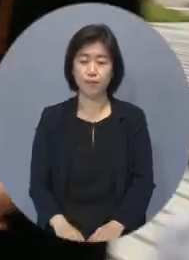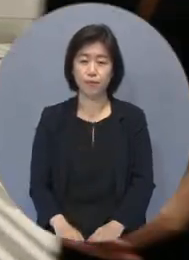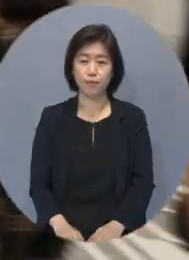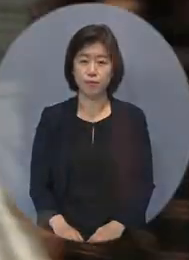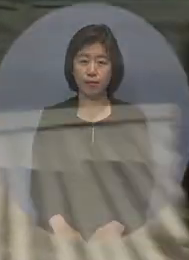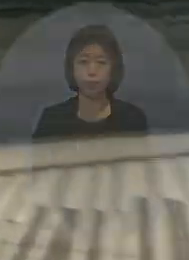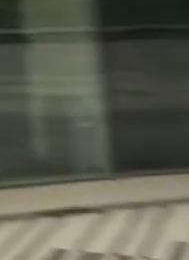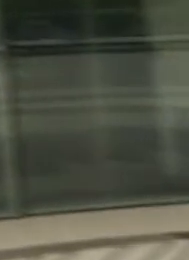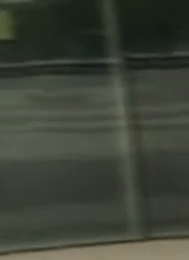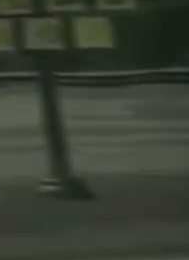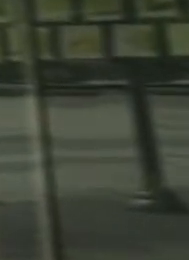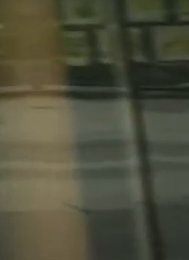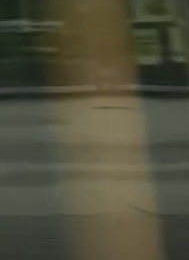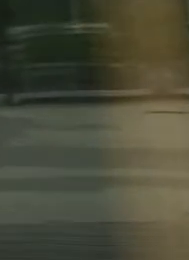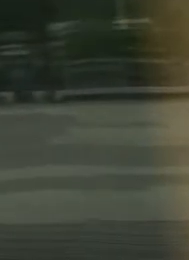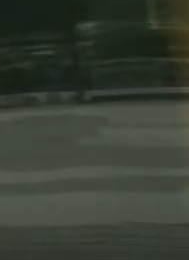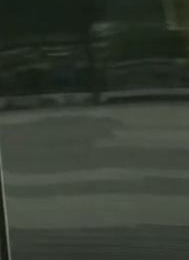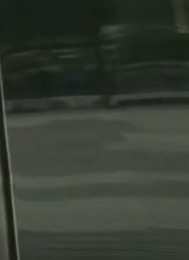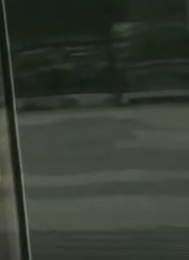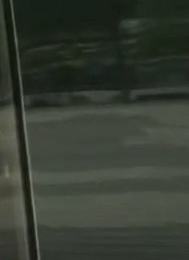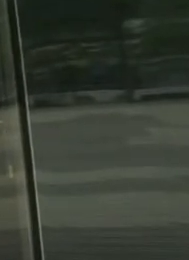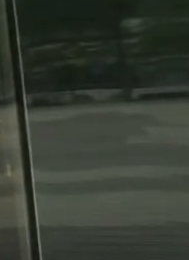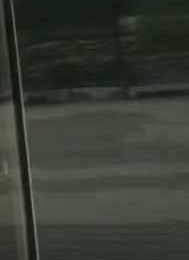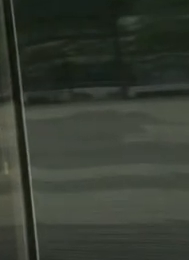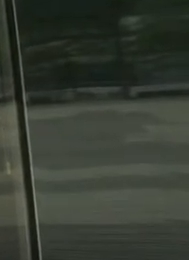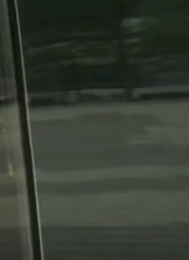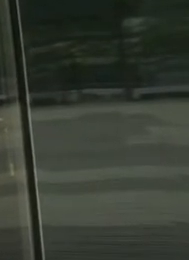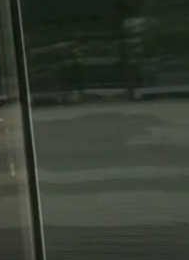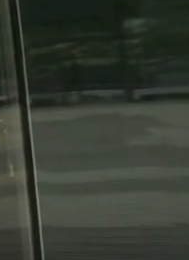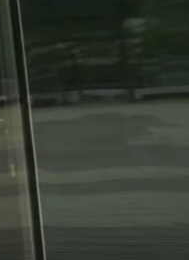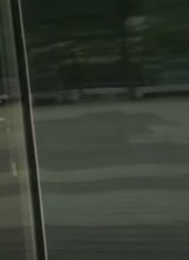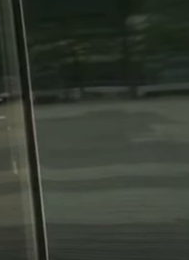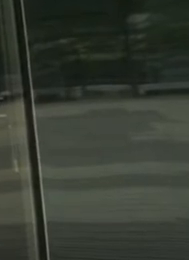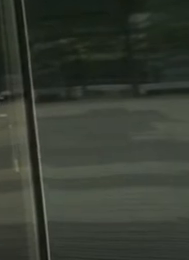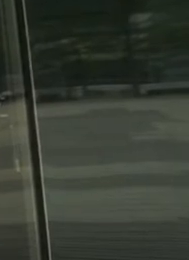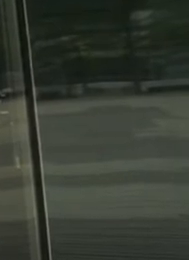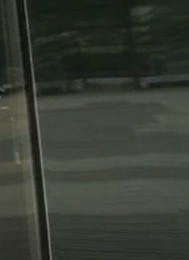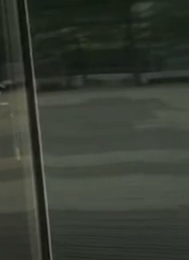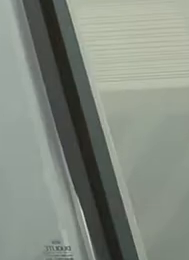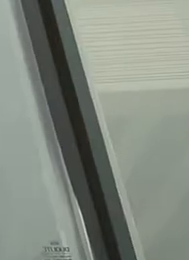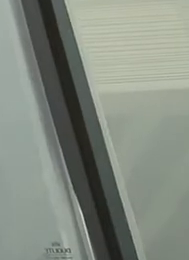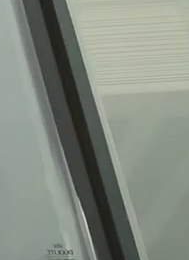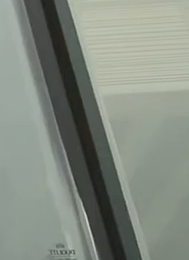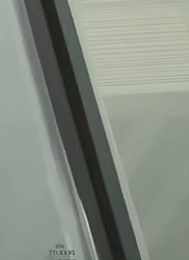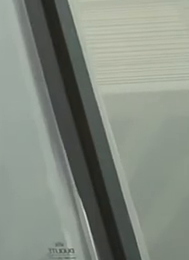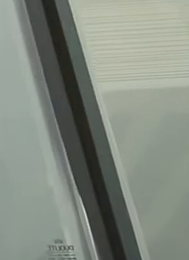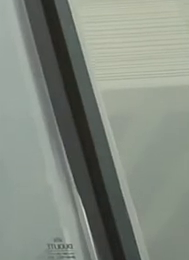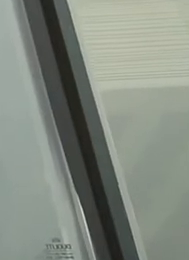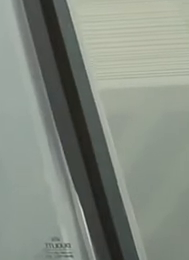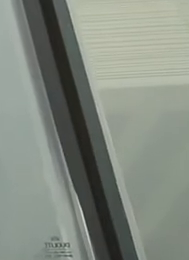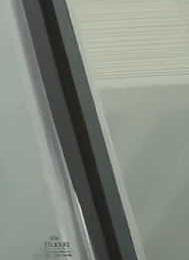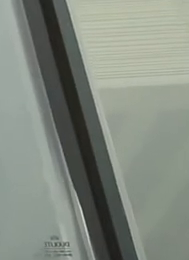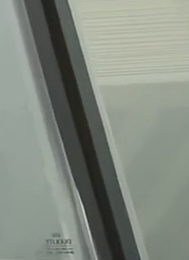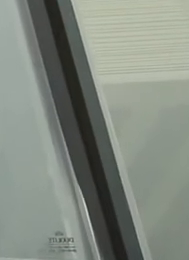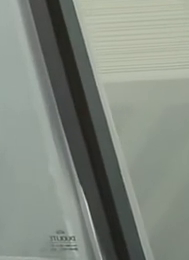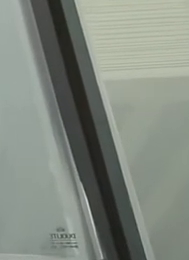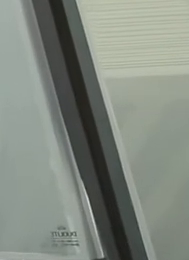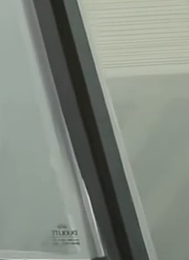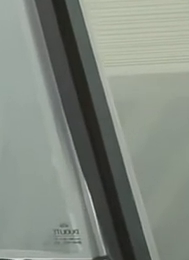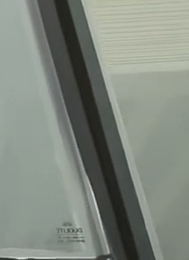데일까? 아, 죄송한데. 오, 똑똑한데? 카페에 참... 나 혼자